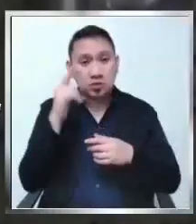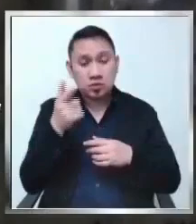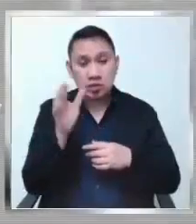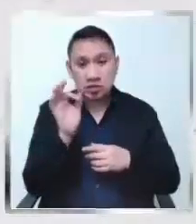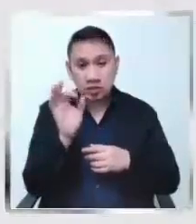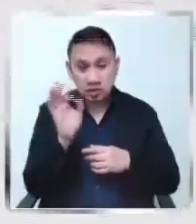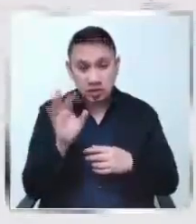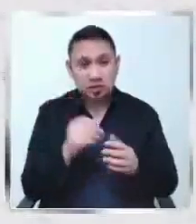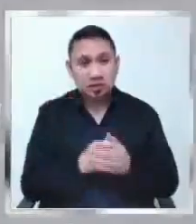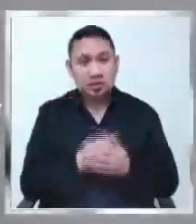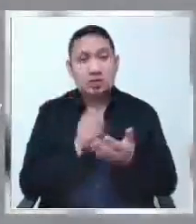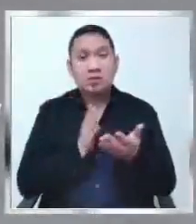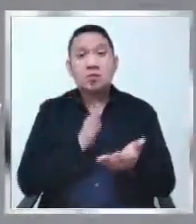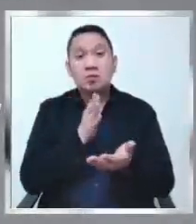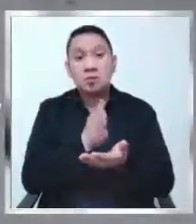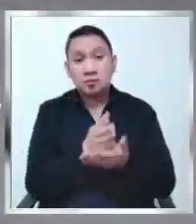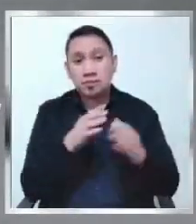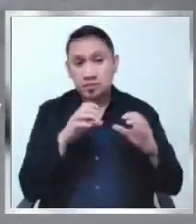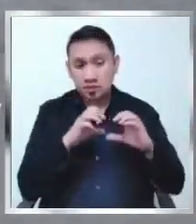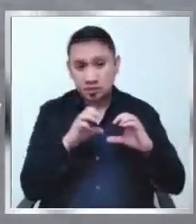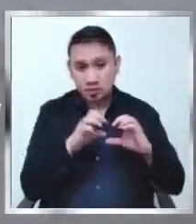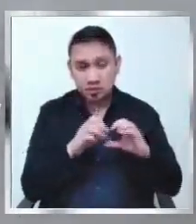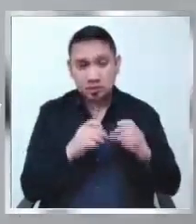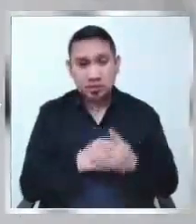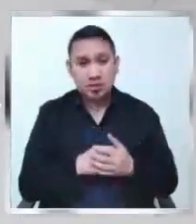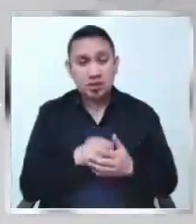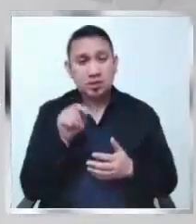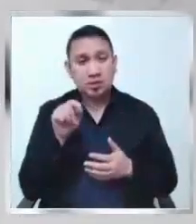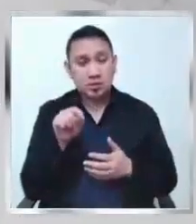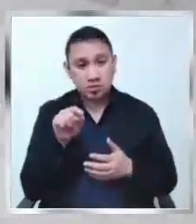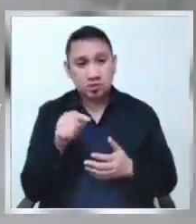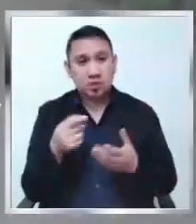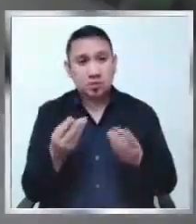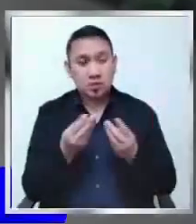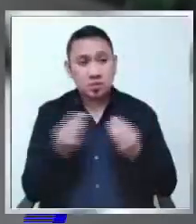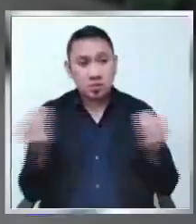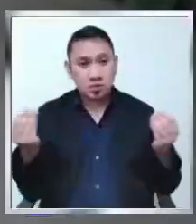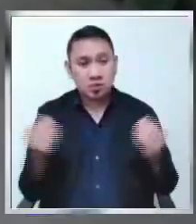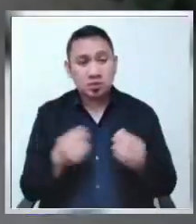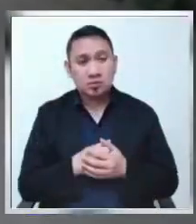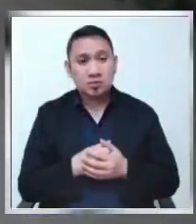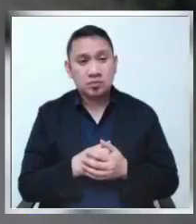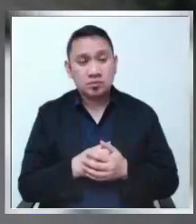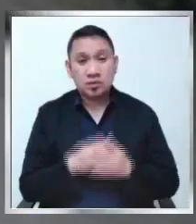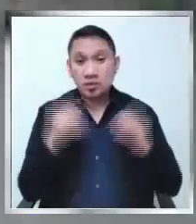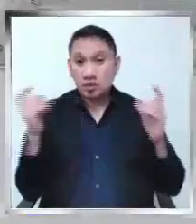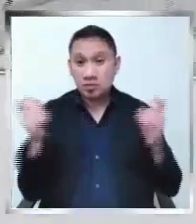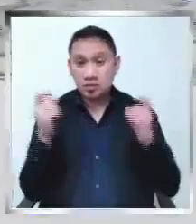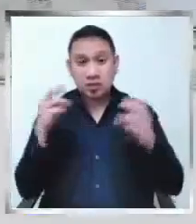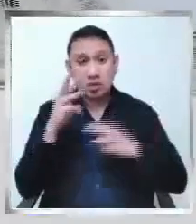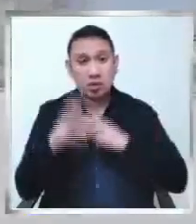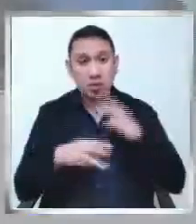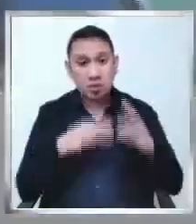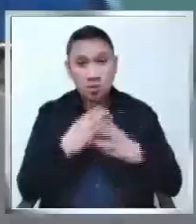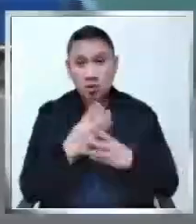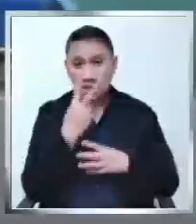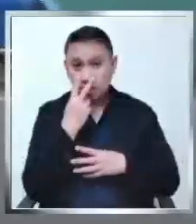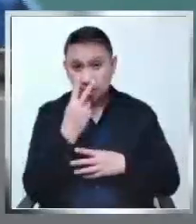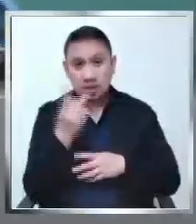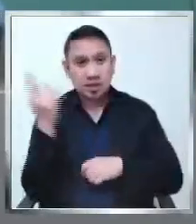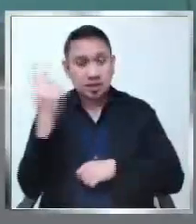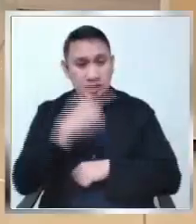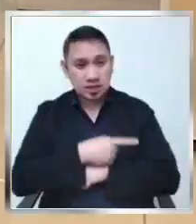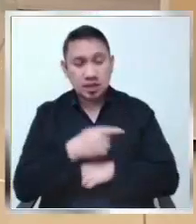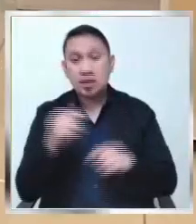lumapit sa GMA capuso foundation para siya ay mapagamot sa pagdiriwang ng world sight day sinamahan natin siya sa